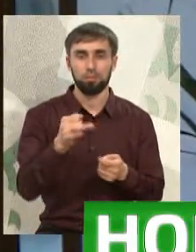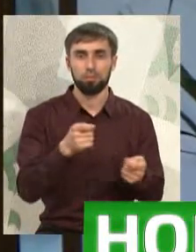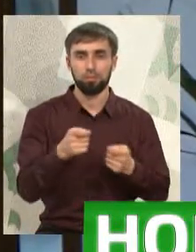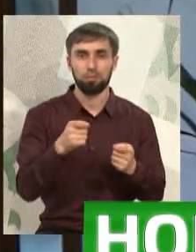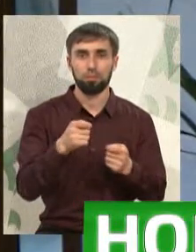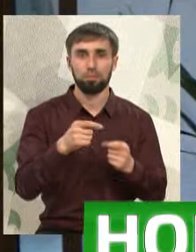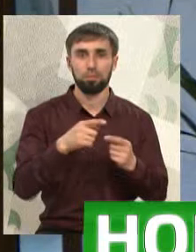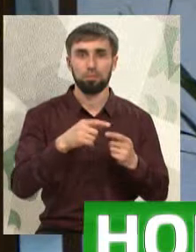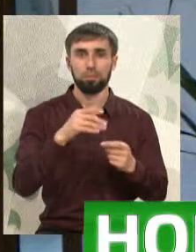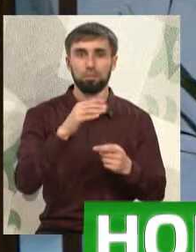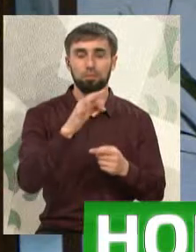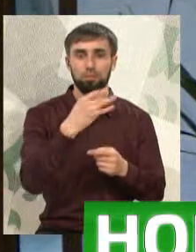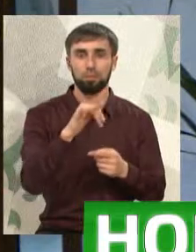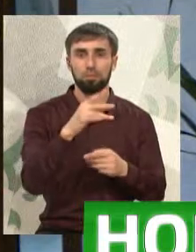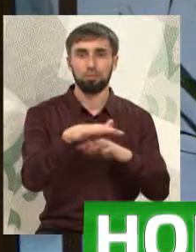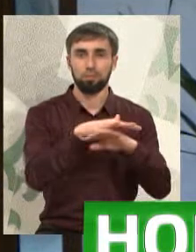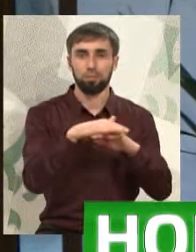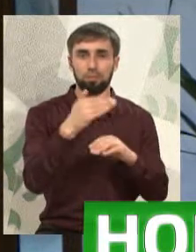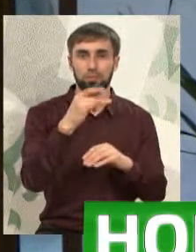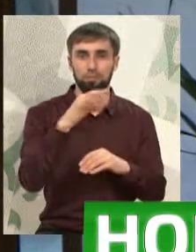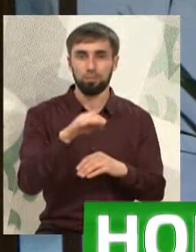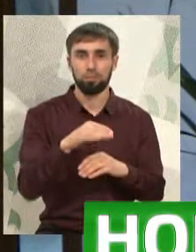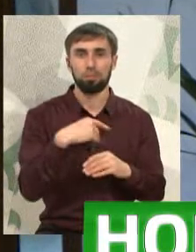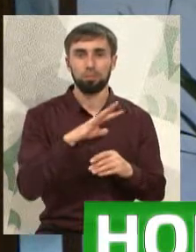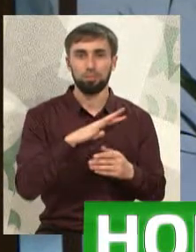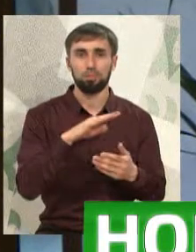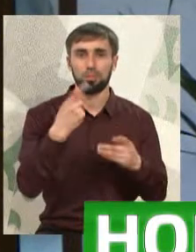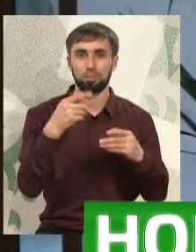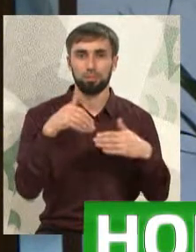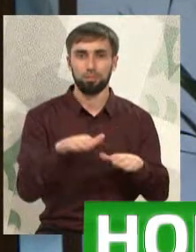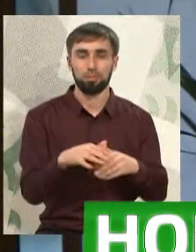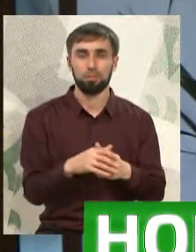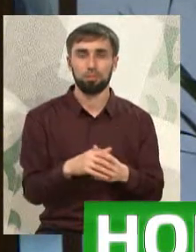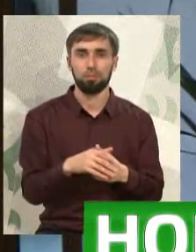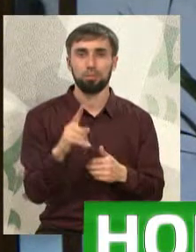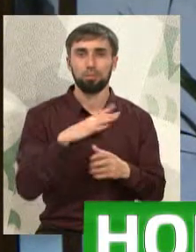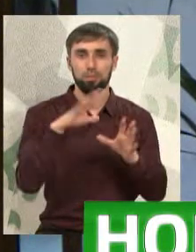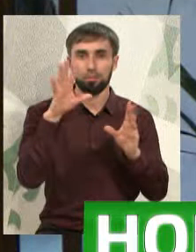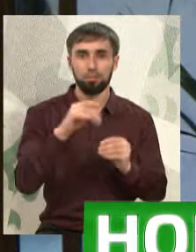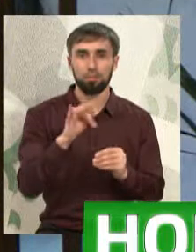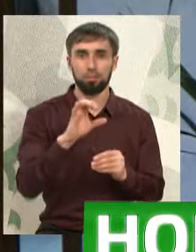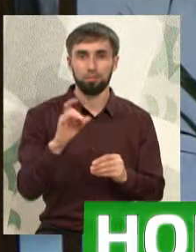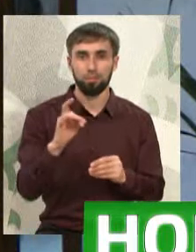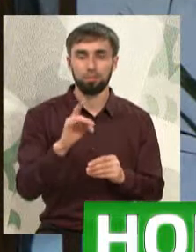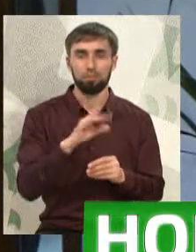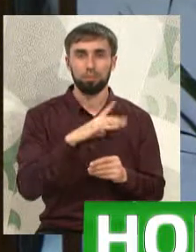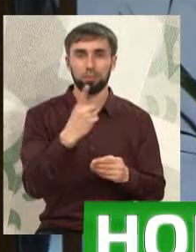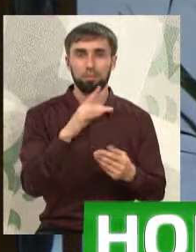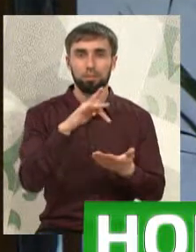Общероссийского народного фронта выработано единое решение о консолидации всех этих ресурсов в единый